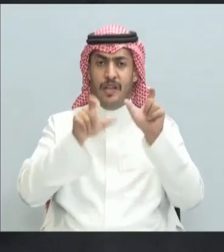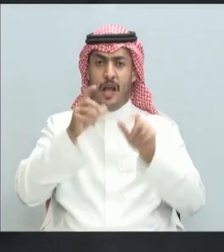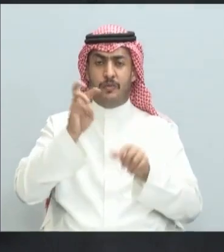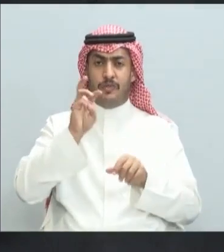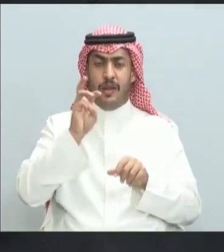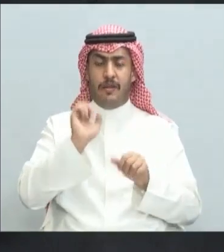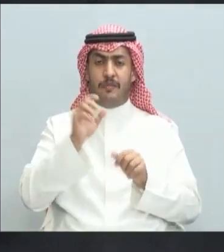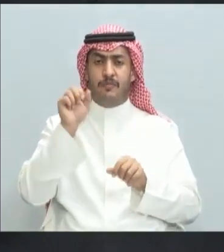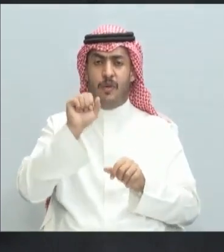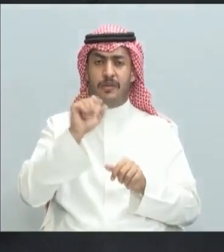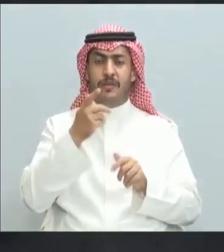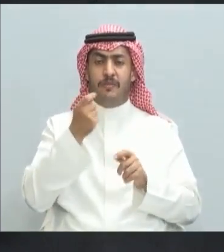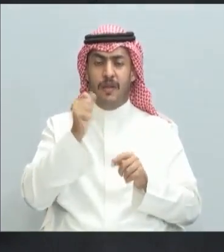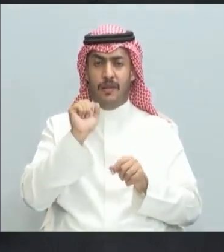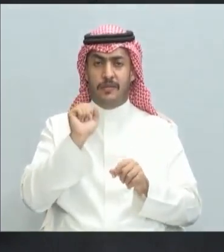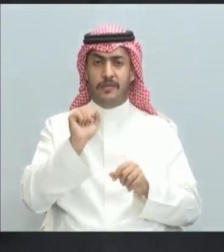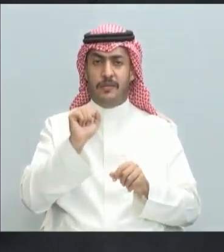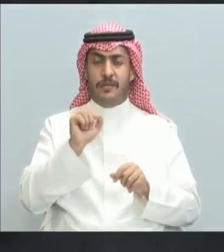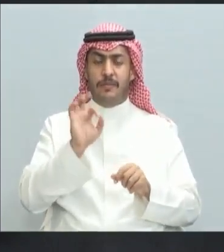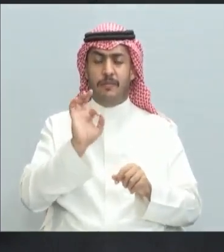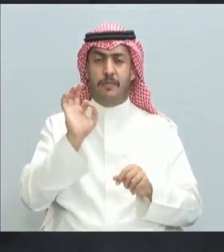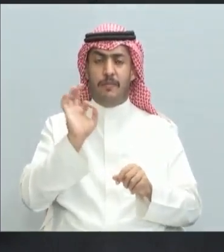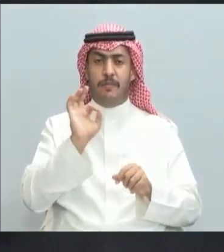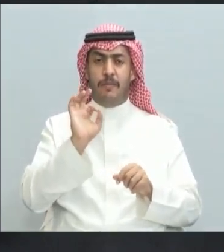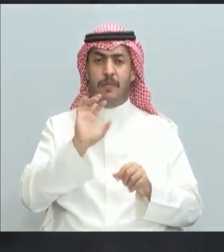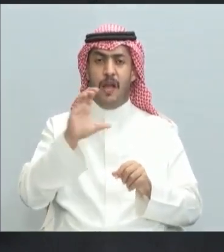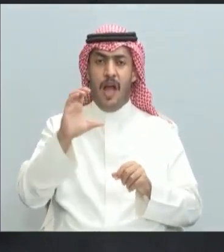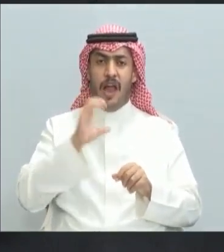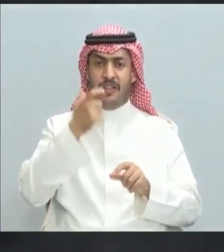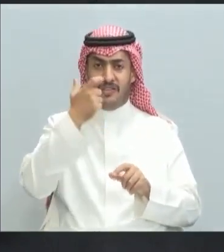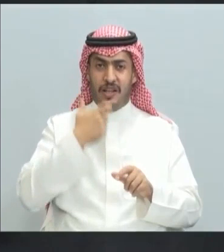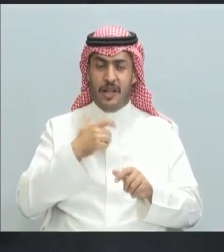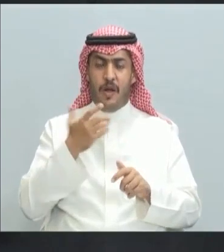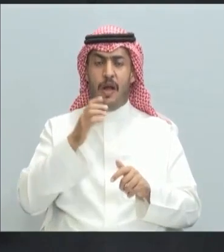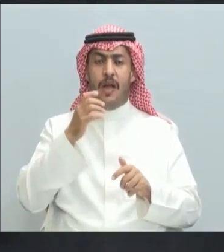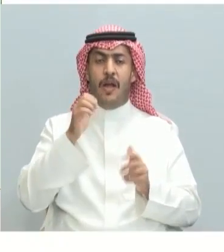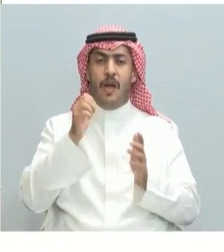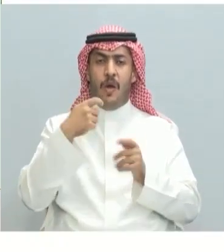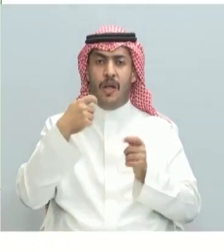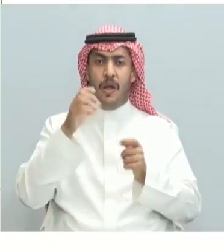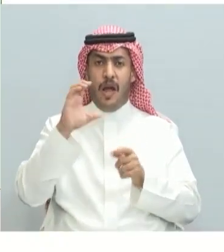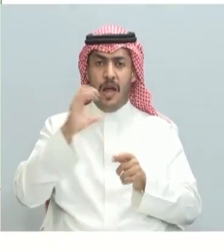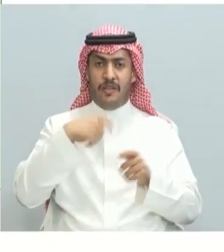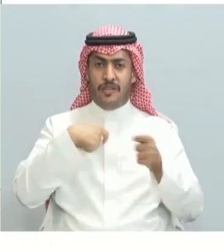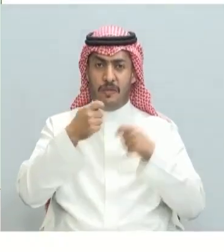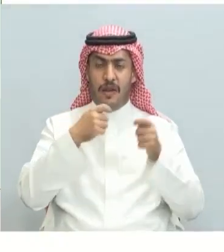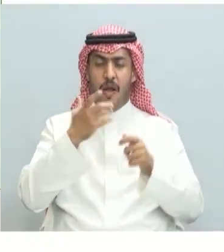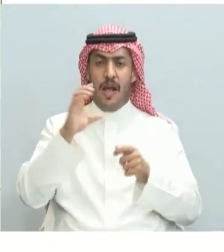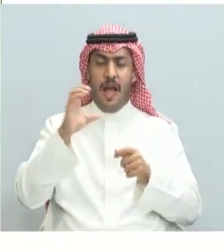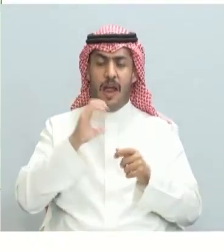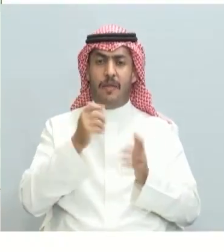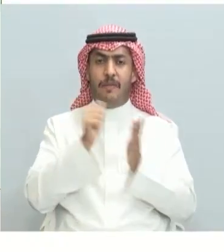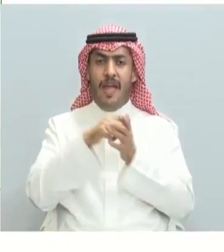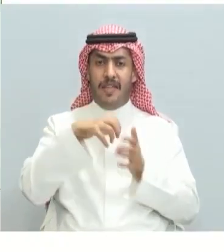الشركات من قبل المؤسسات الماليه مثل على سبيل المثال القروض الشخصيه او القروض الاستثماريه وهنا ذكر ايضا قرض برهن